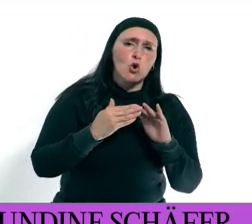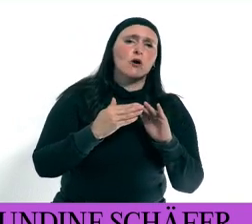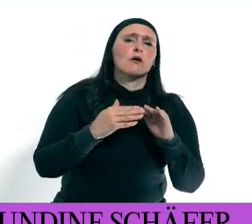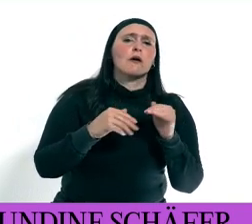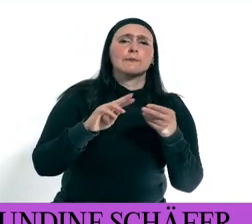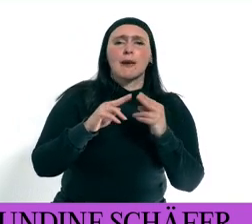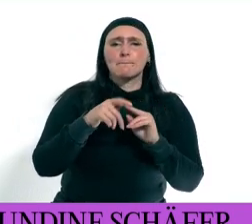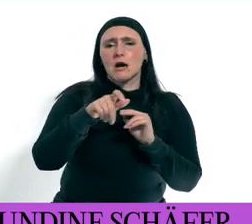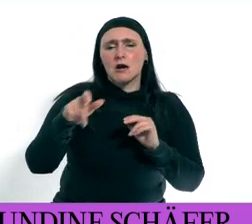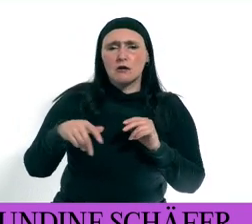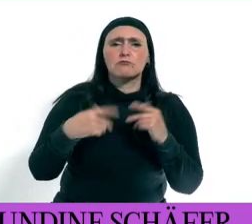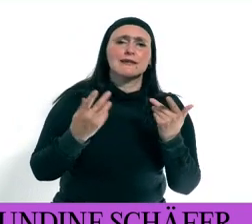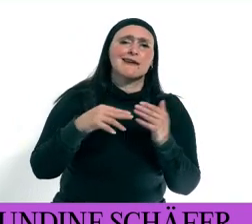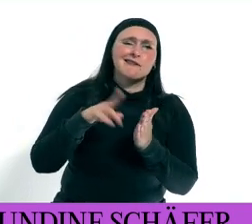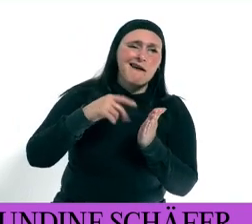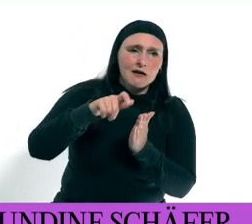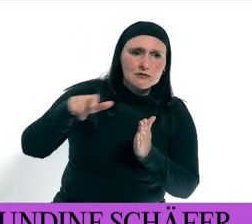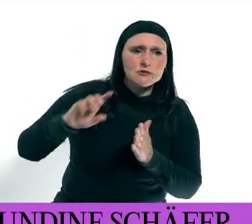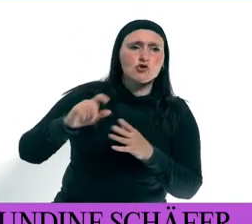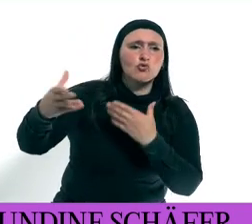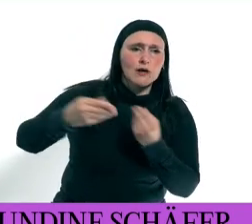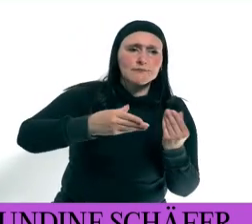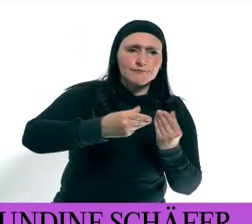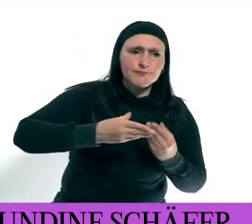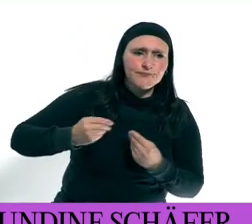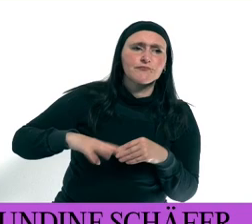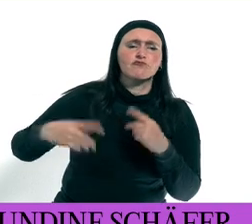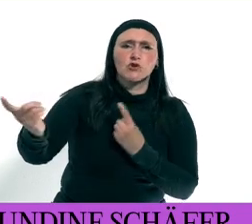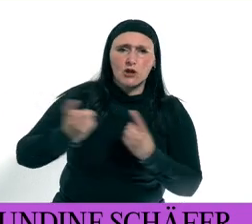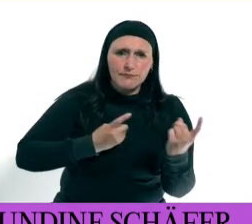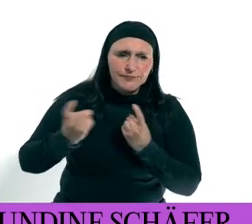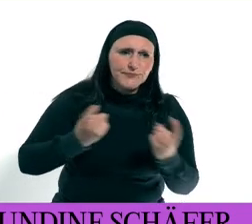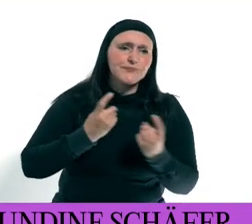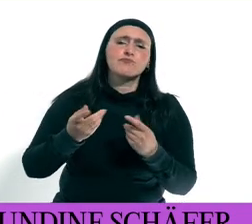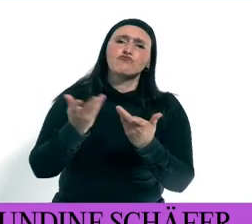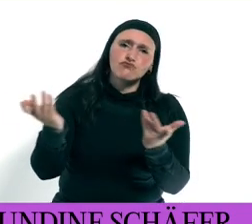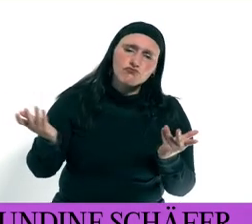Genießen. Wir haben hier die Möglichkeit, dass die Menschen mit